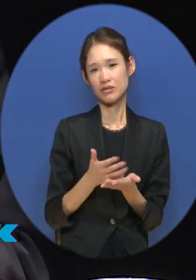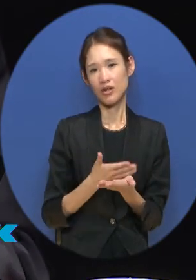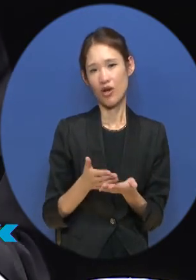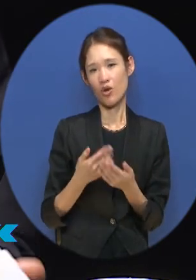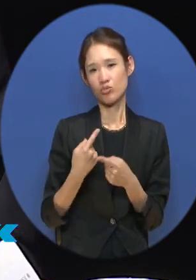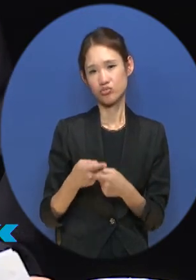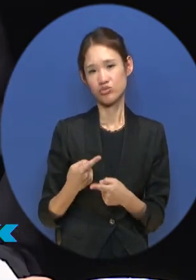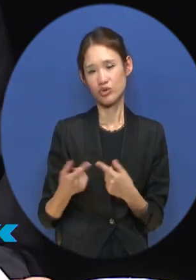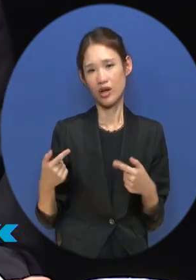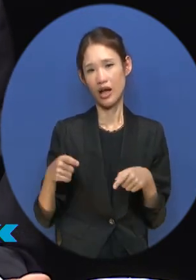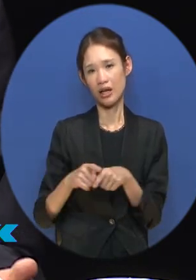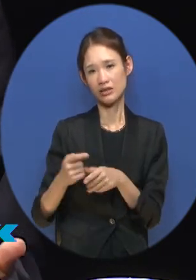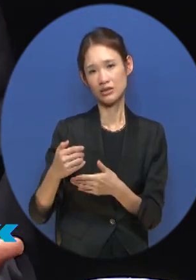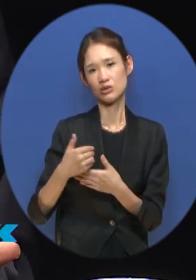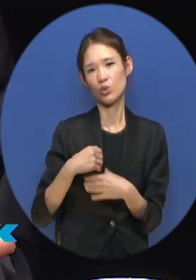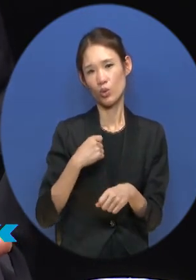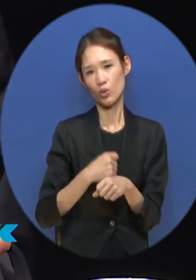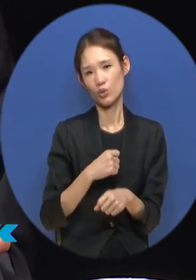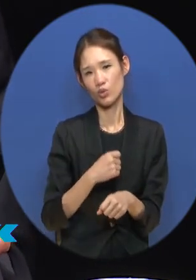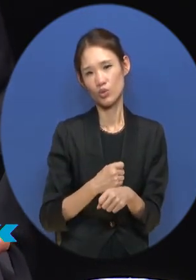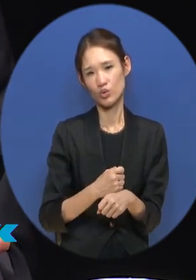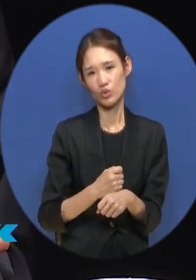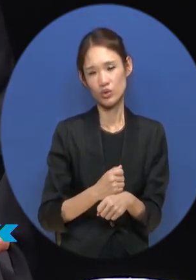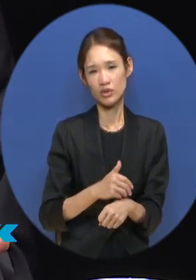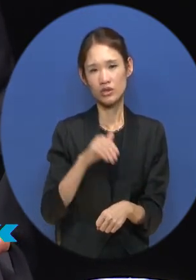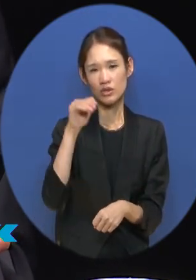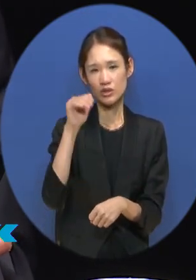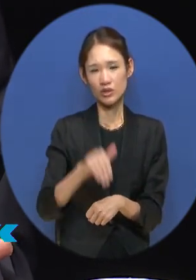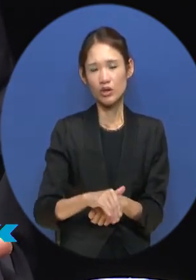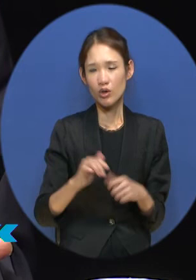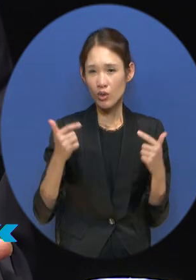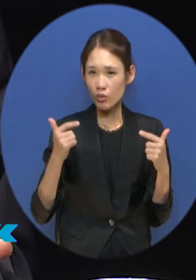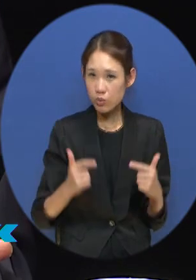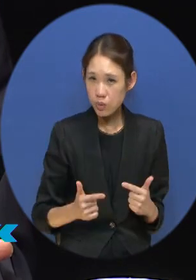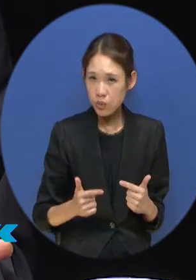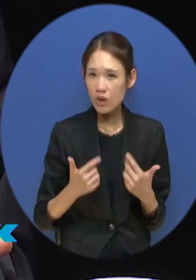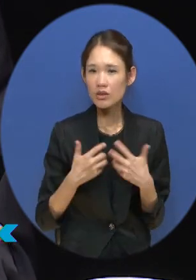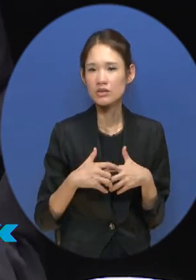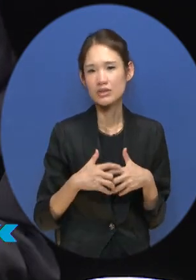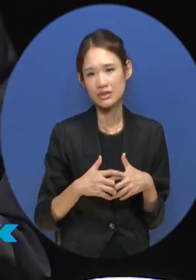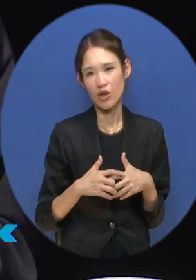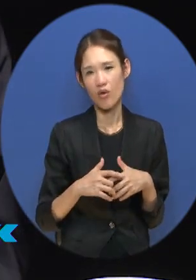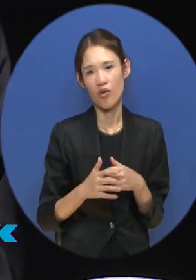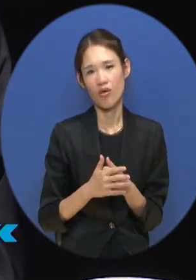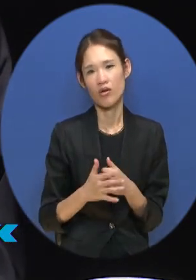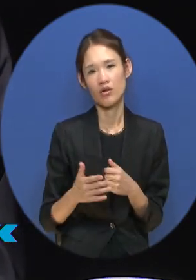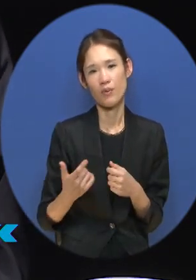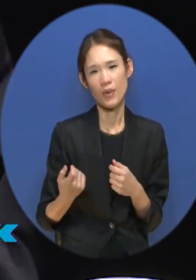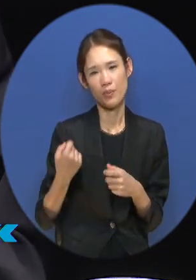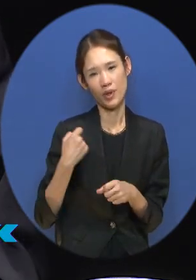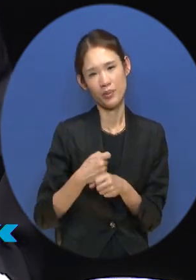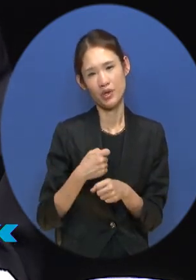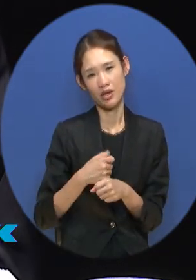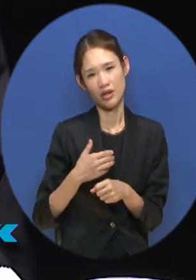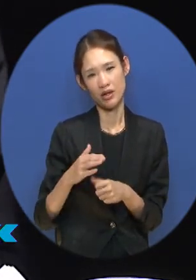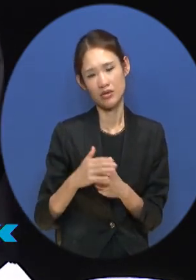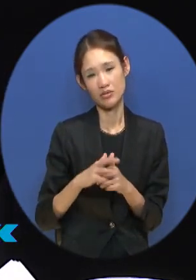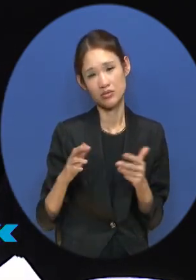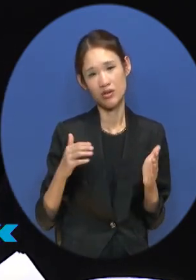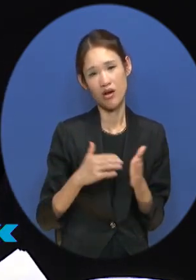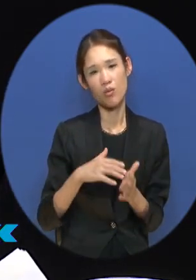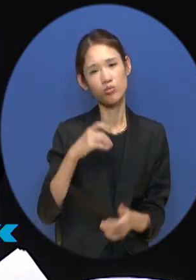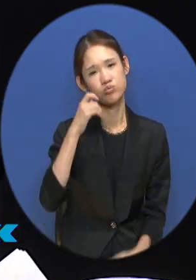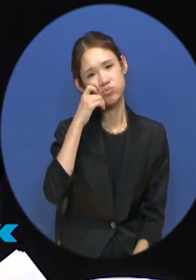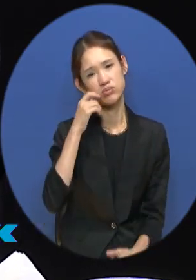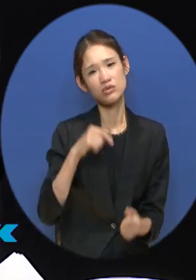같이 요구되는 그런 저감 시설을 같이 갖추는 그런 시대로 지금 빨리 가야 됩니다. 그래서 지금까지 못했던